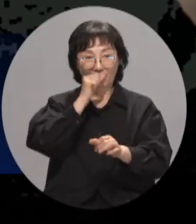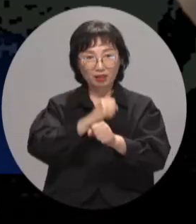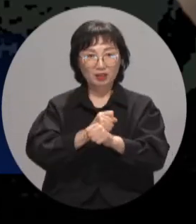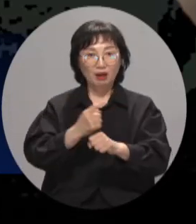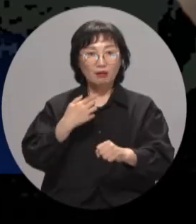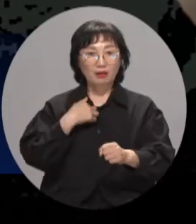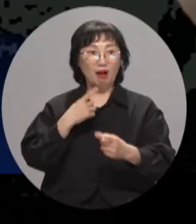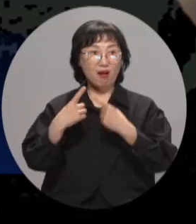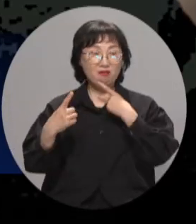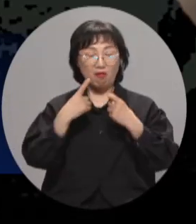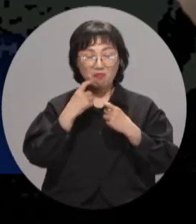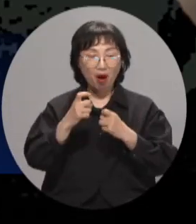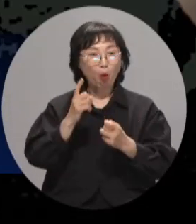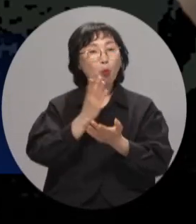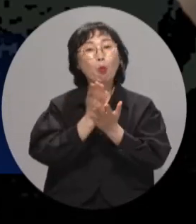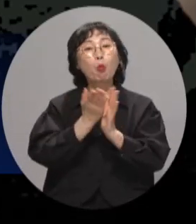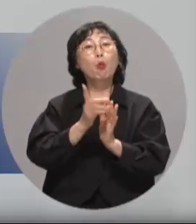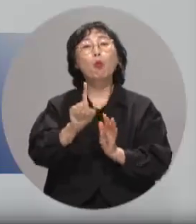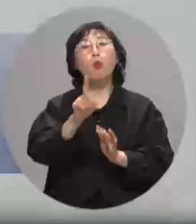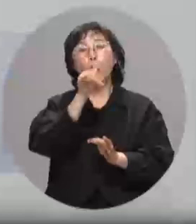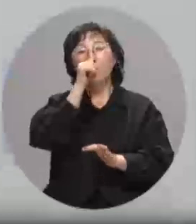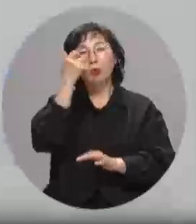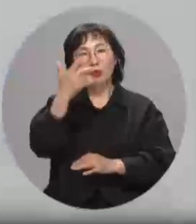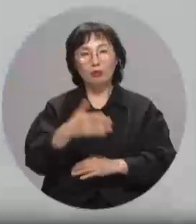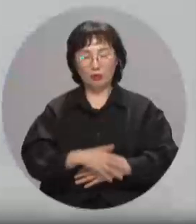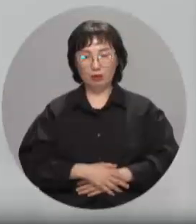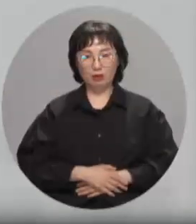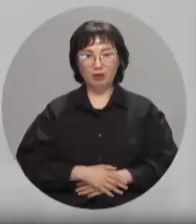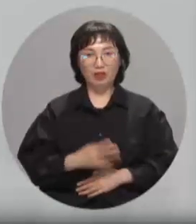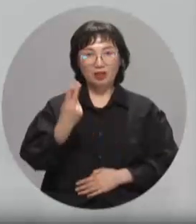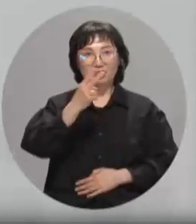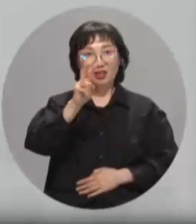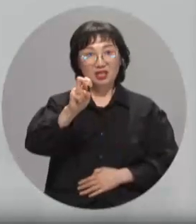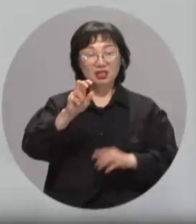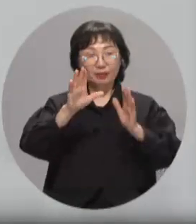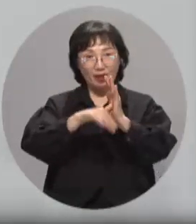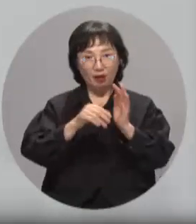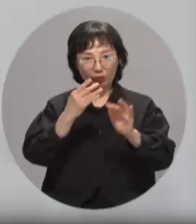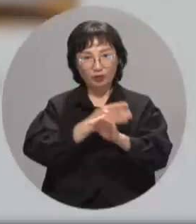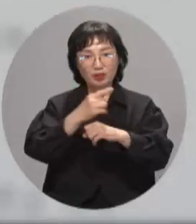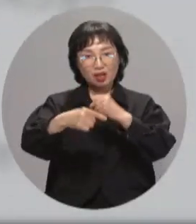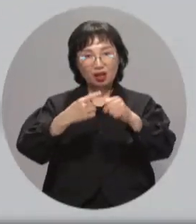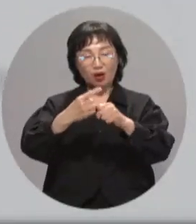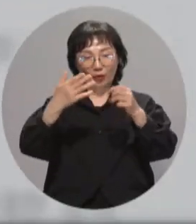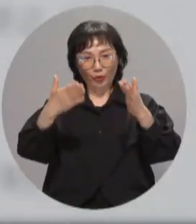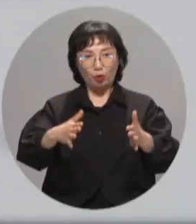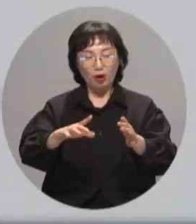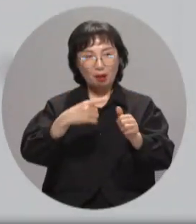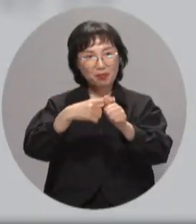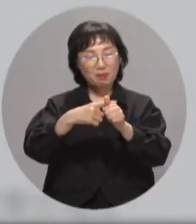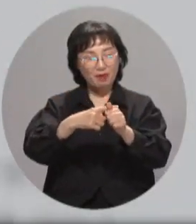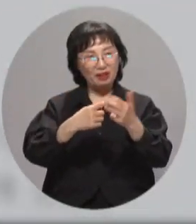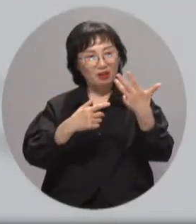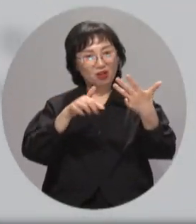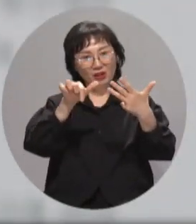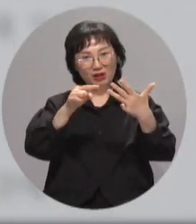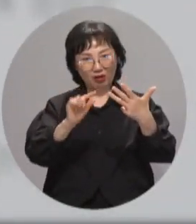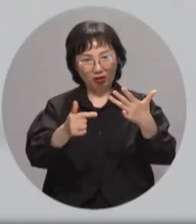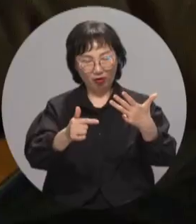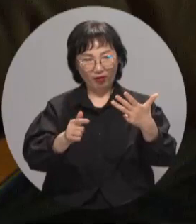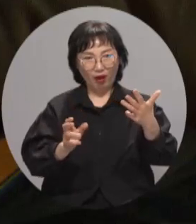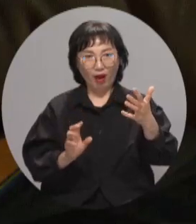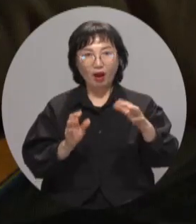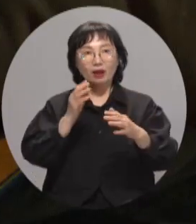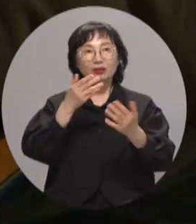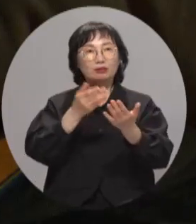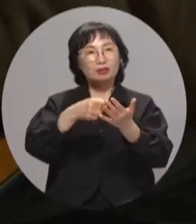공고 협박하고 제가 그런 적 있습니까 한번이라도 2020년부터 1년 가량 써낸 비판 기사는 여건 기사가 될